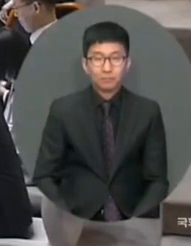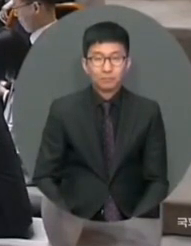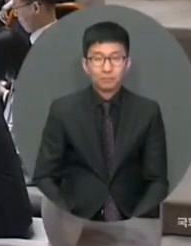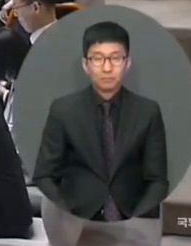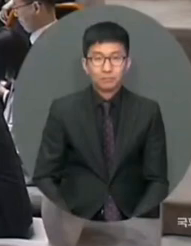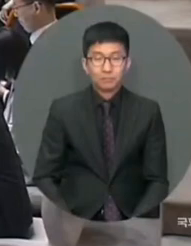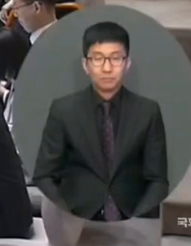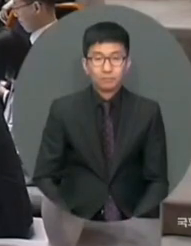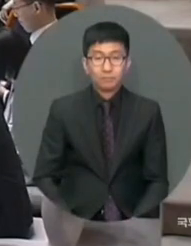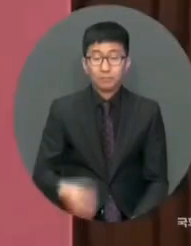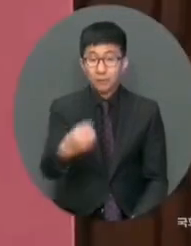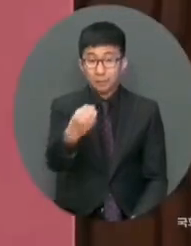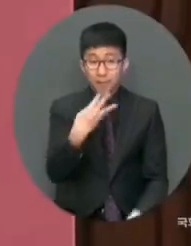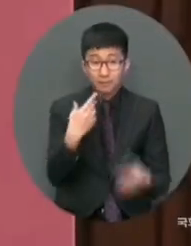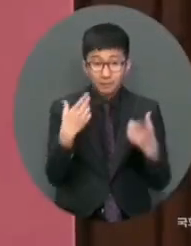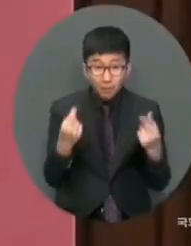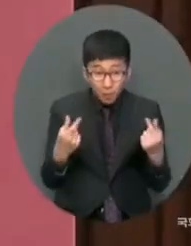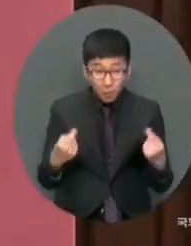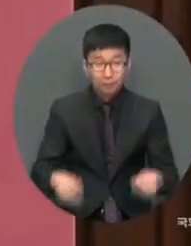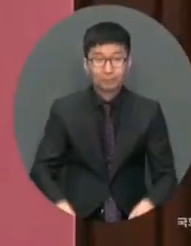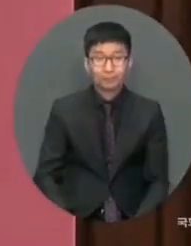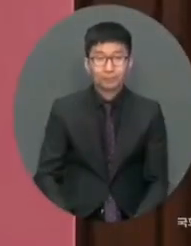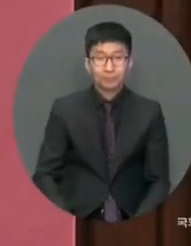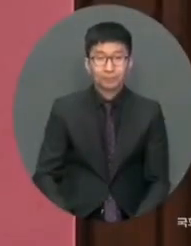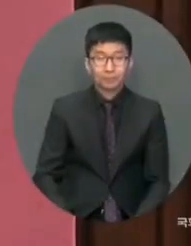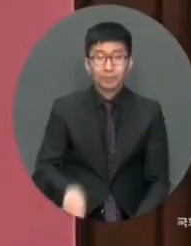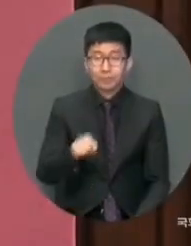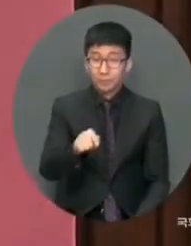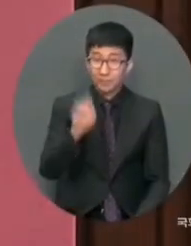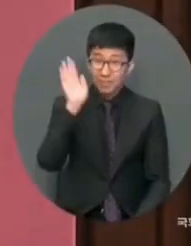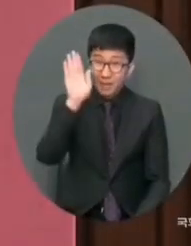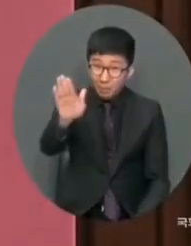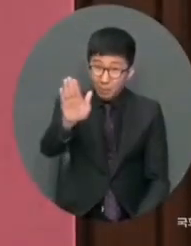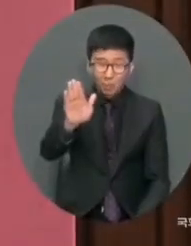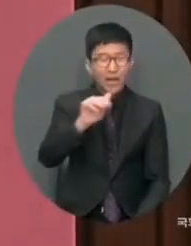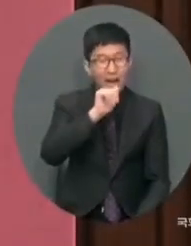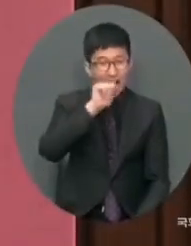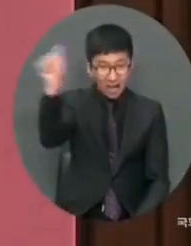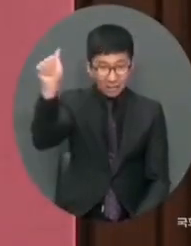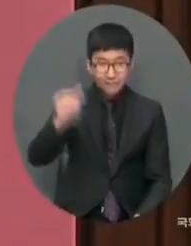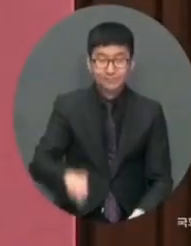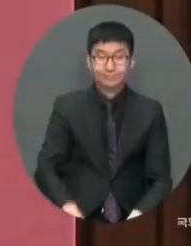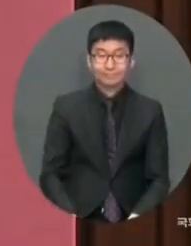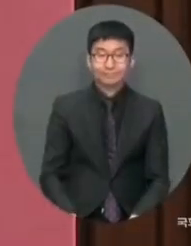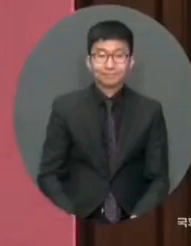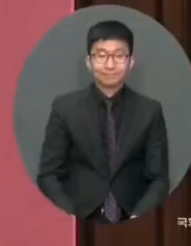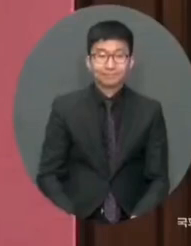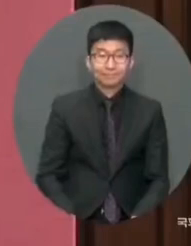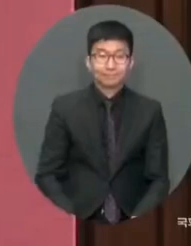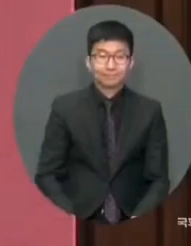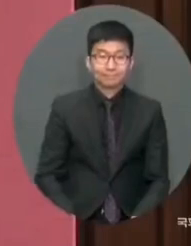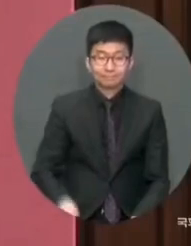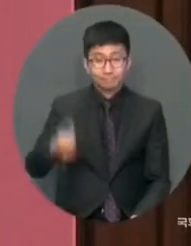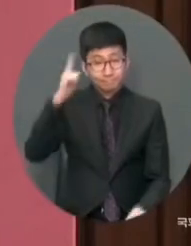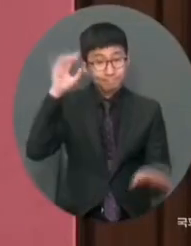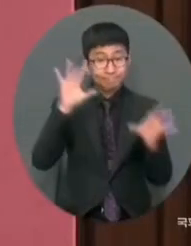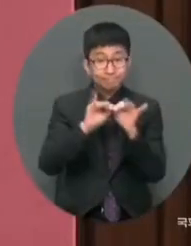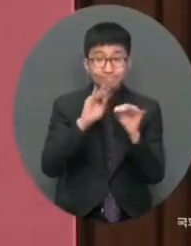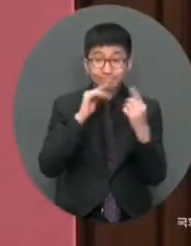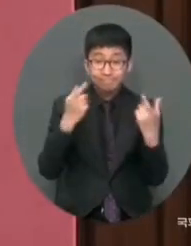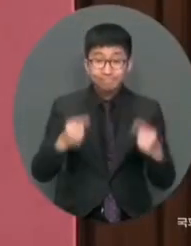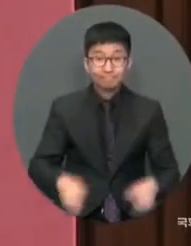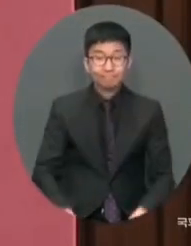장관님께서도 말씀하셨지만 이런 보도 지침은 두 번 다시는 우리 사회에서 발을 붙이지 않아야 합니다. 모두가 다 공감하실